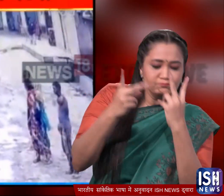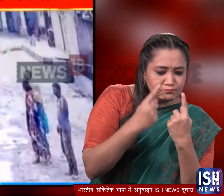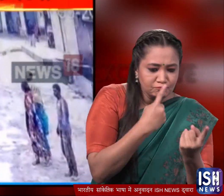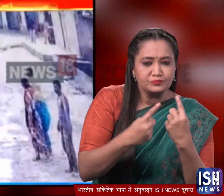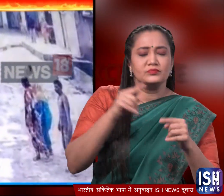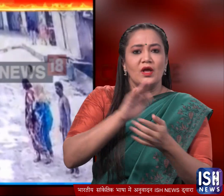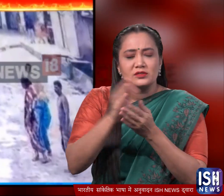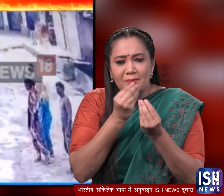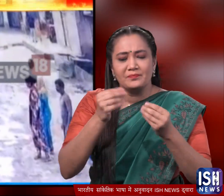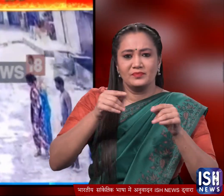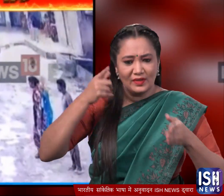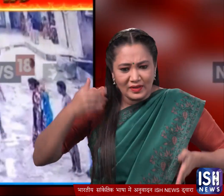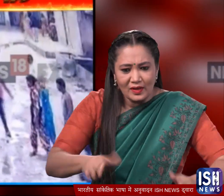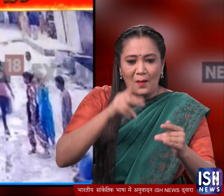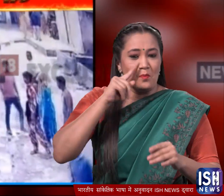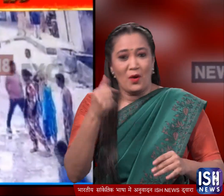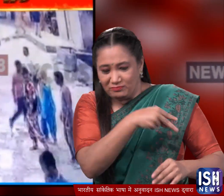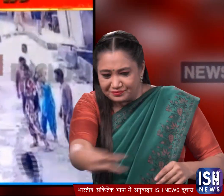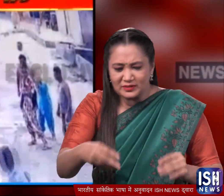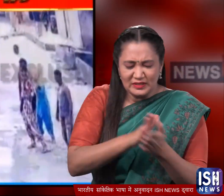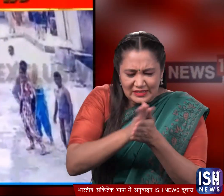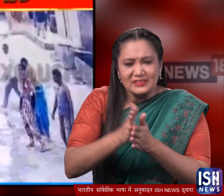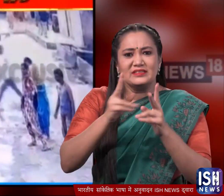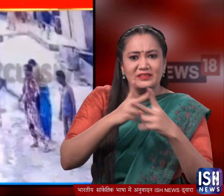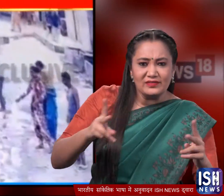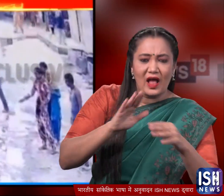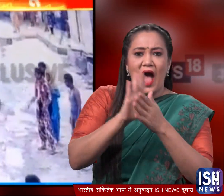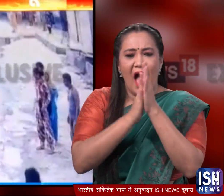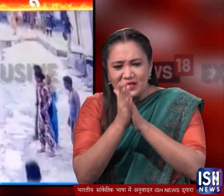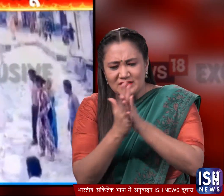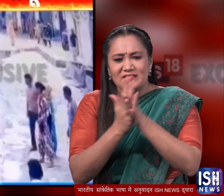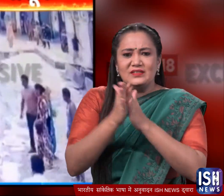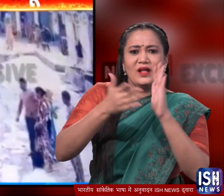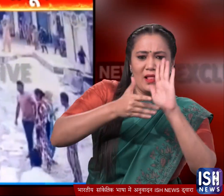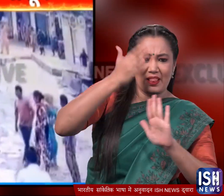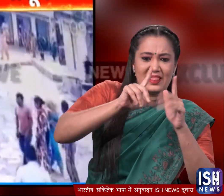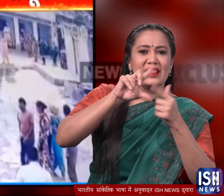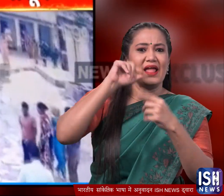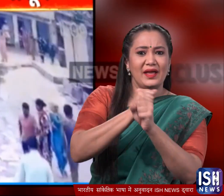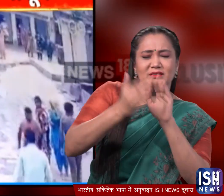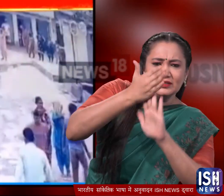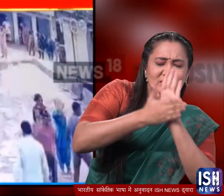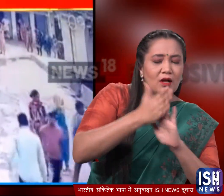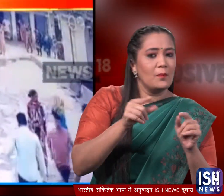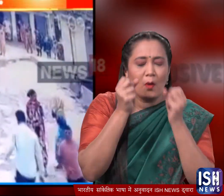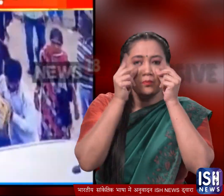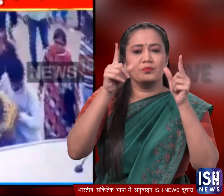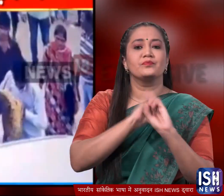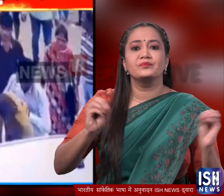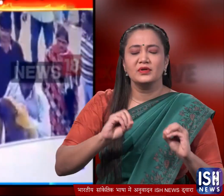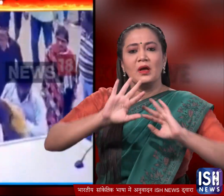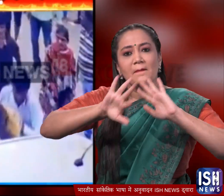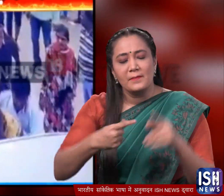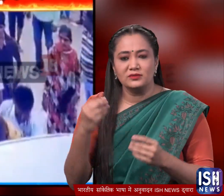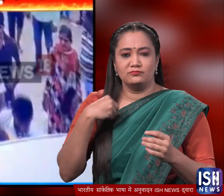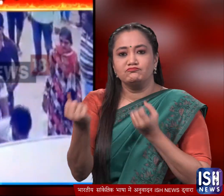जुट गए और उनमें कुछ लोग सड़क पर घायल पड़े बच्चे को होश में लाने के लिए उसके हाथों और पैरों को रगड़ने लगे, लेकिन वो बच्चा होश में नहीं आया। इसके